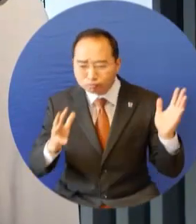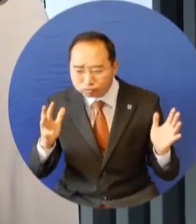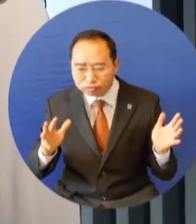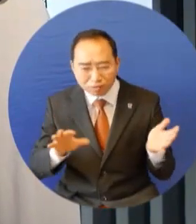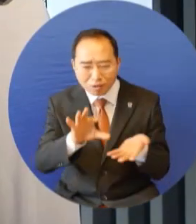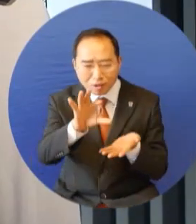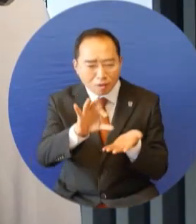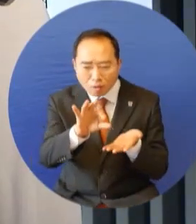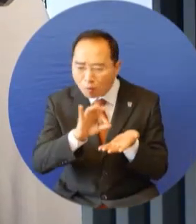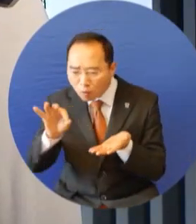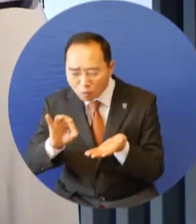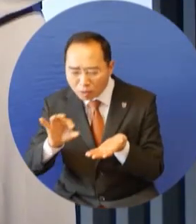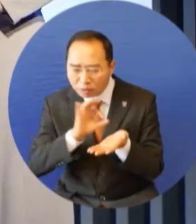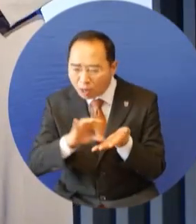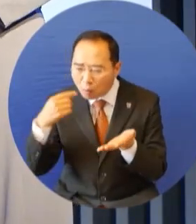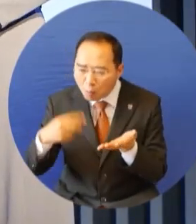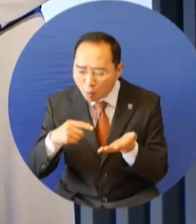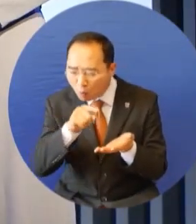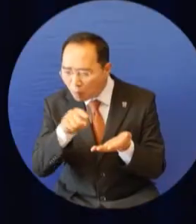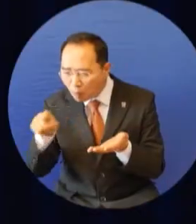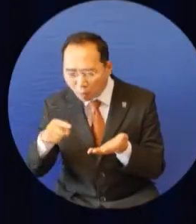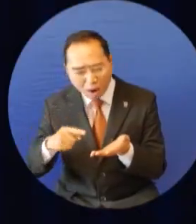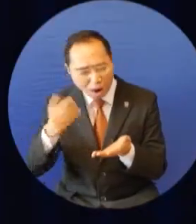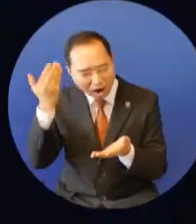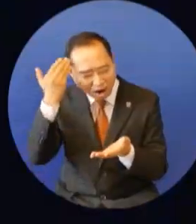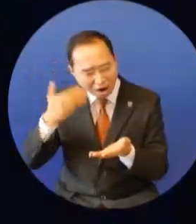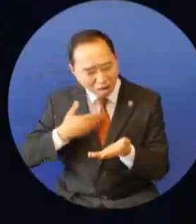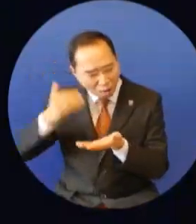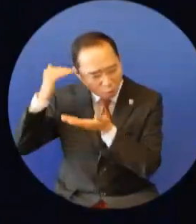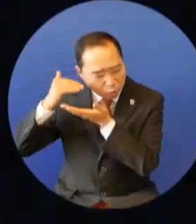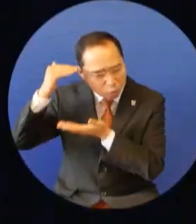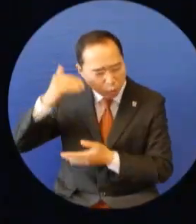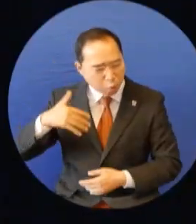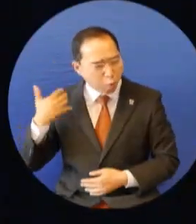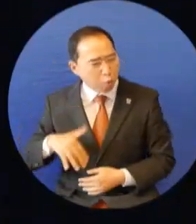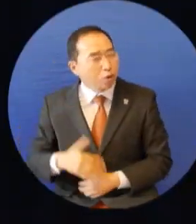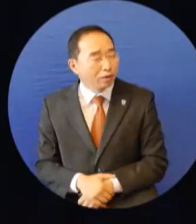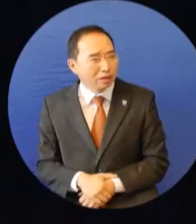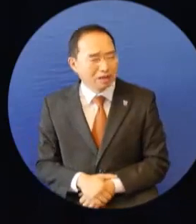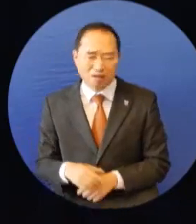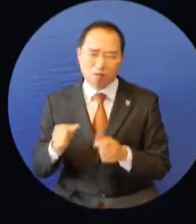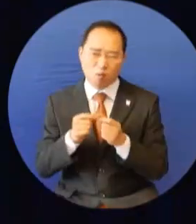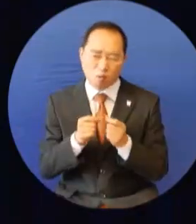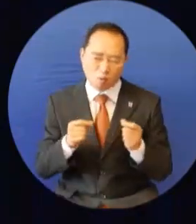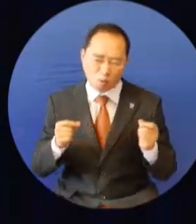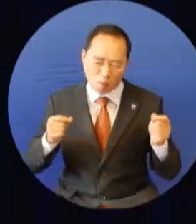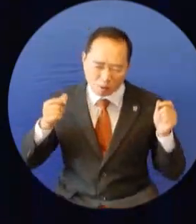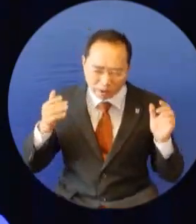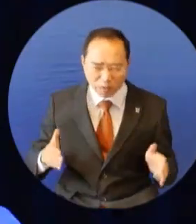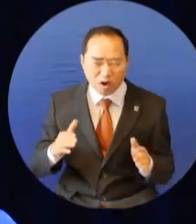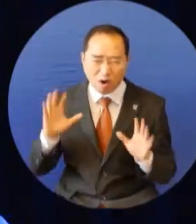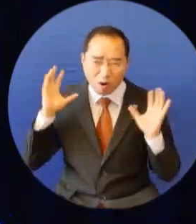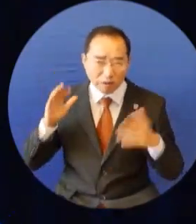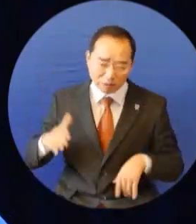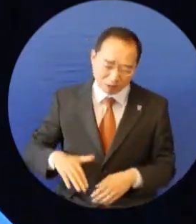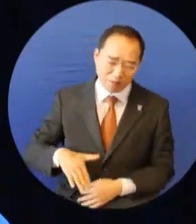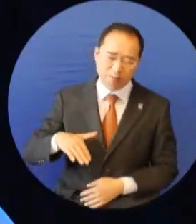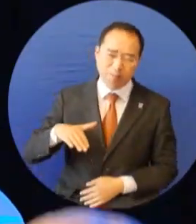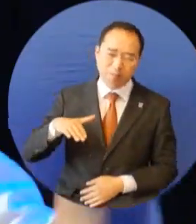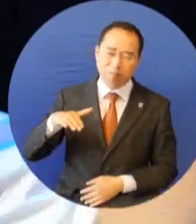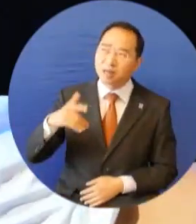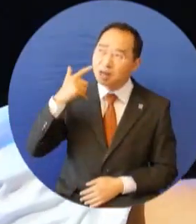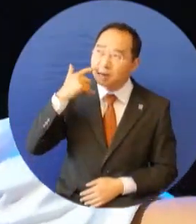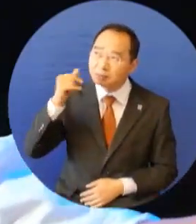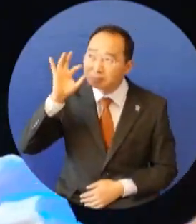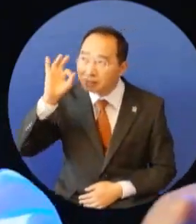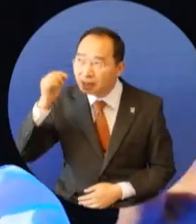어떻게 쓸지 아시는 걸 보고 너무 신기했어요. 그 오랫동안 하면 돼요. 오랫동안 어릴 때부터 이렇게 어릴